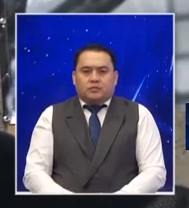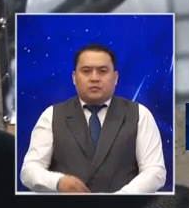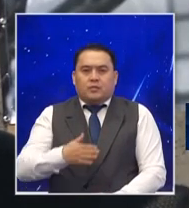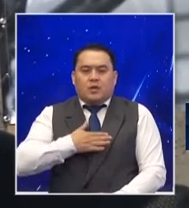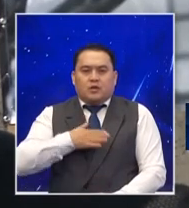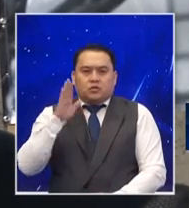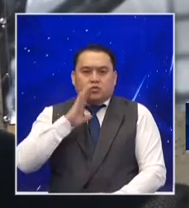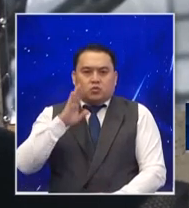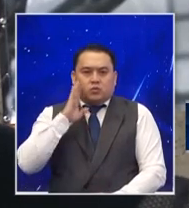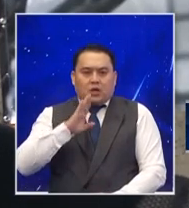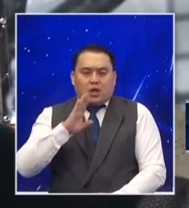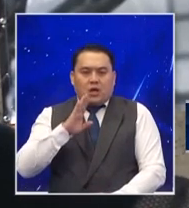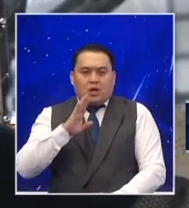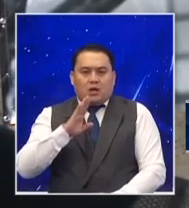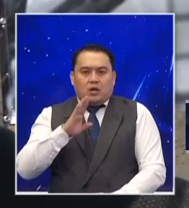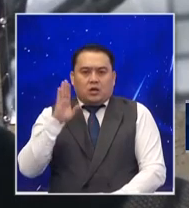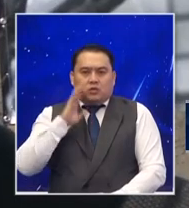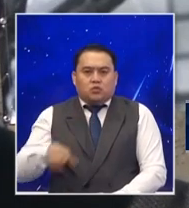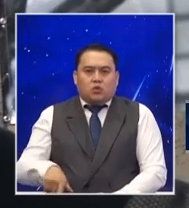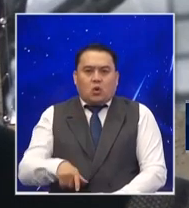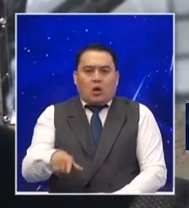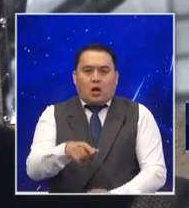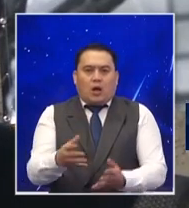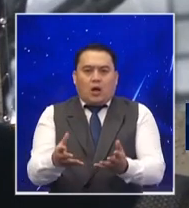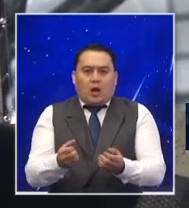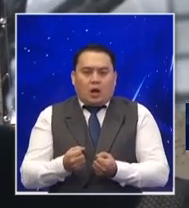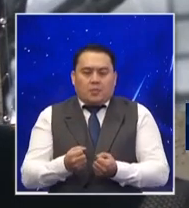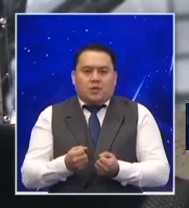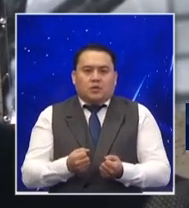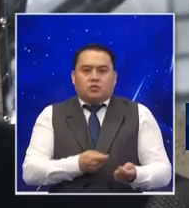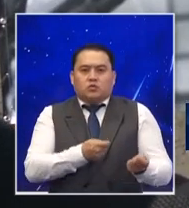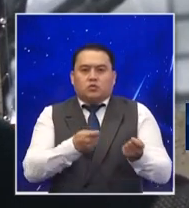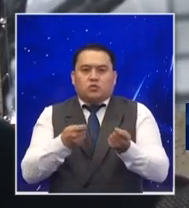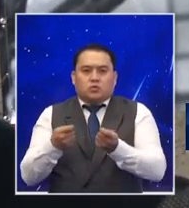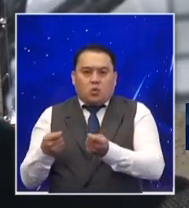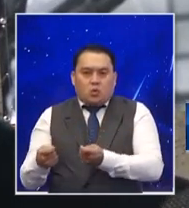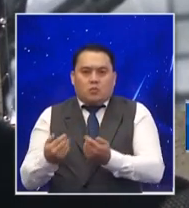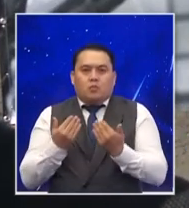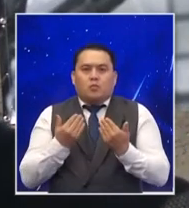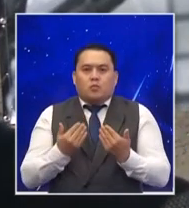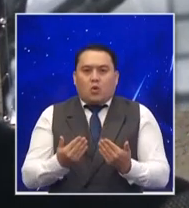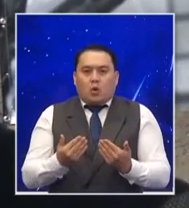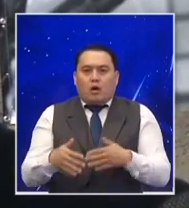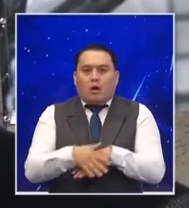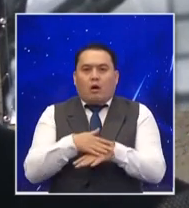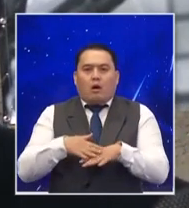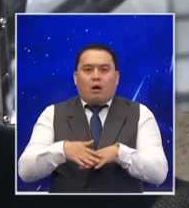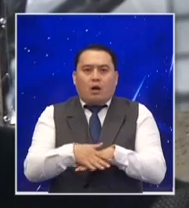еліп, суды өзеннен тартып, емесе тәшкімен тартып, ішіп кесек. Бүгінгі күні міне